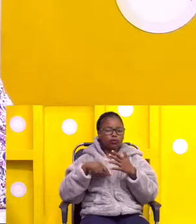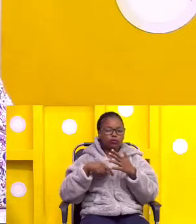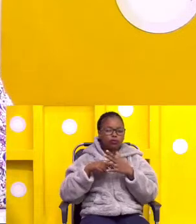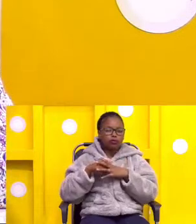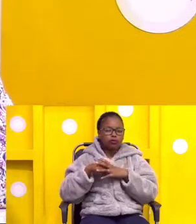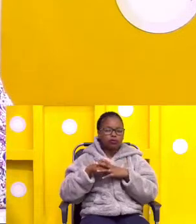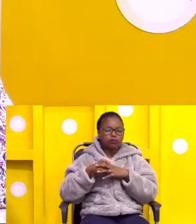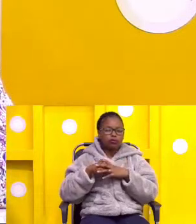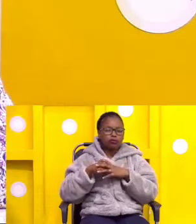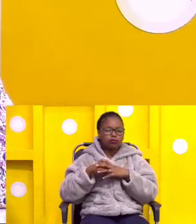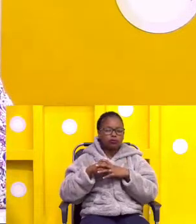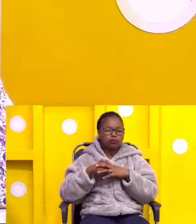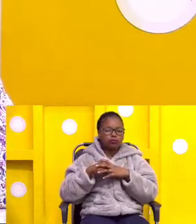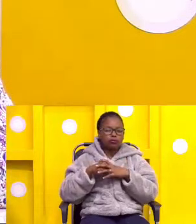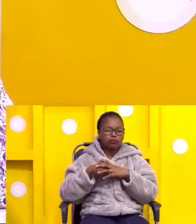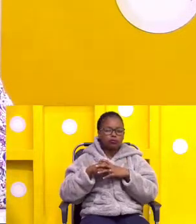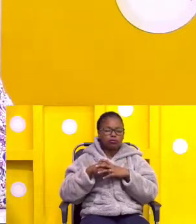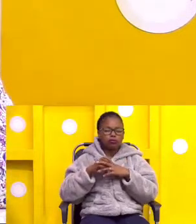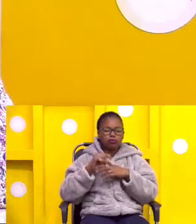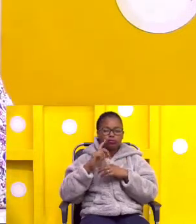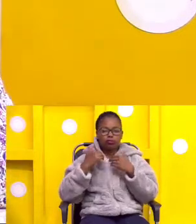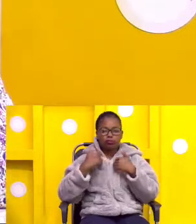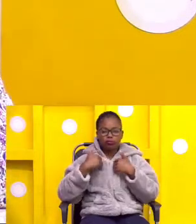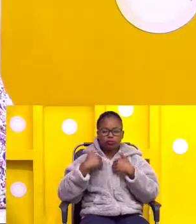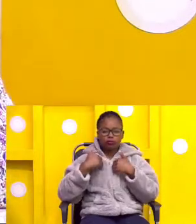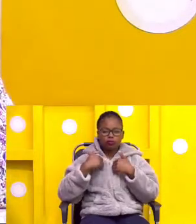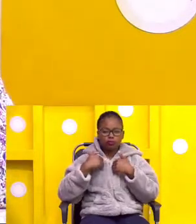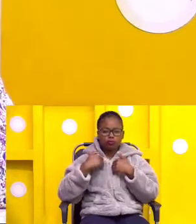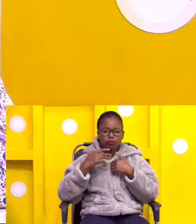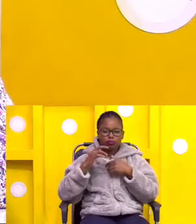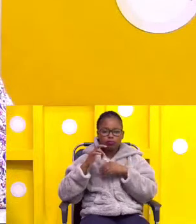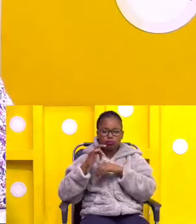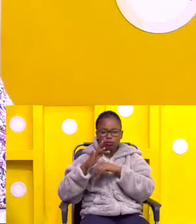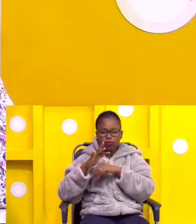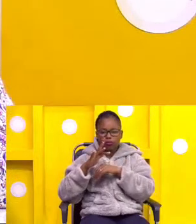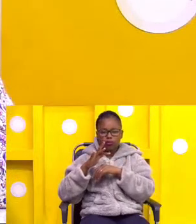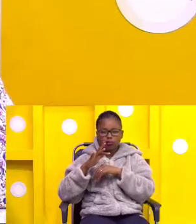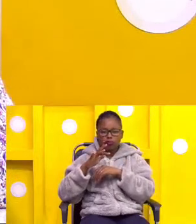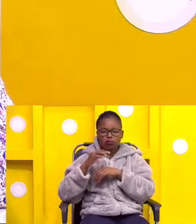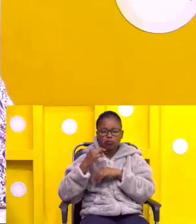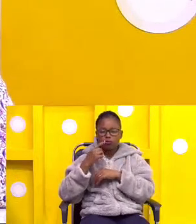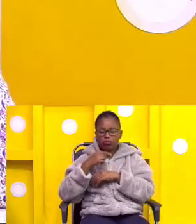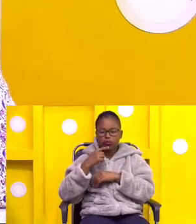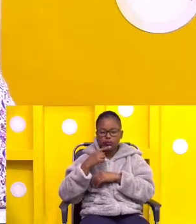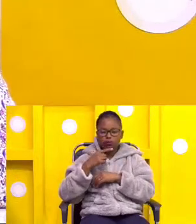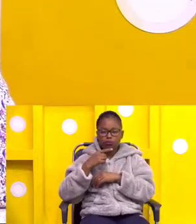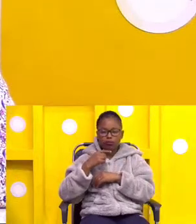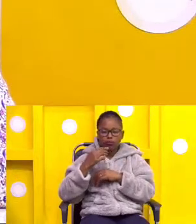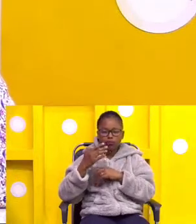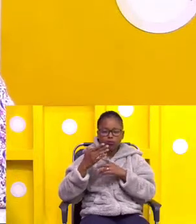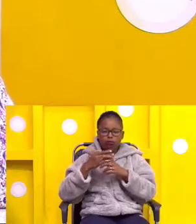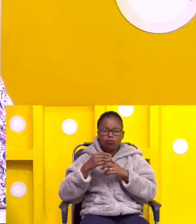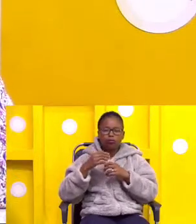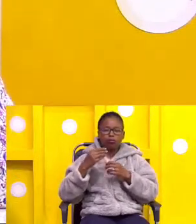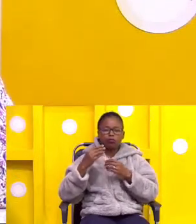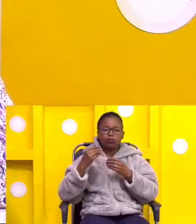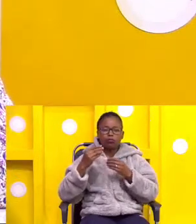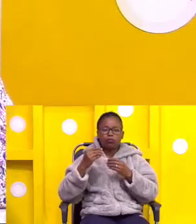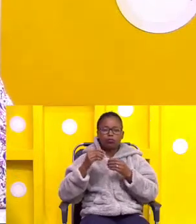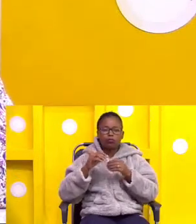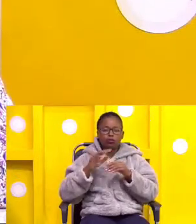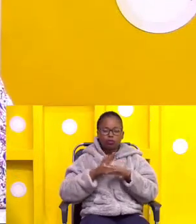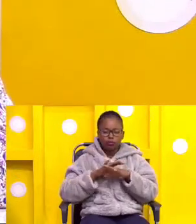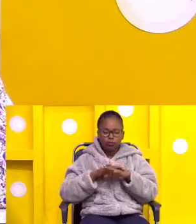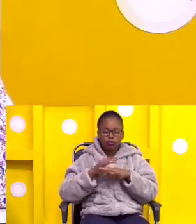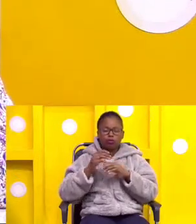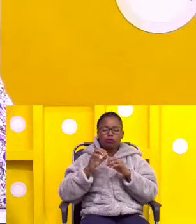Lunu wakura kuna musemo osio. Hati watu mau datu maangania. Jidi darehe tole ngania. Yusio niego dikulu tawira